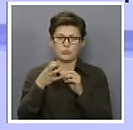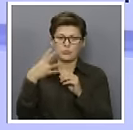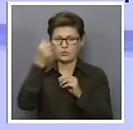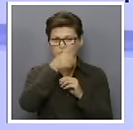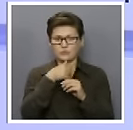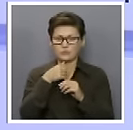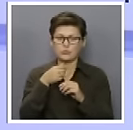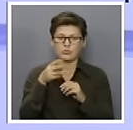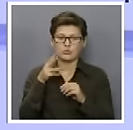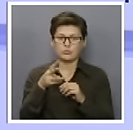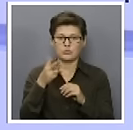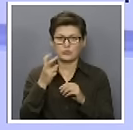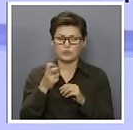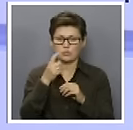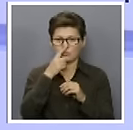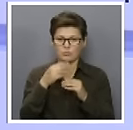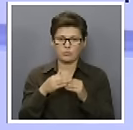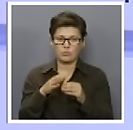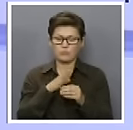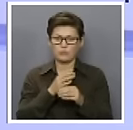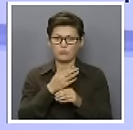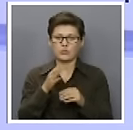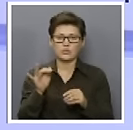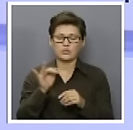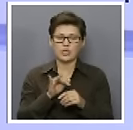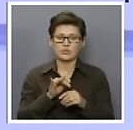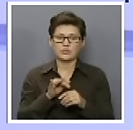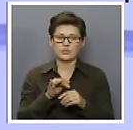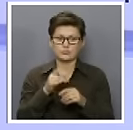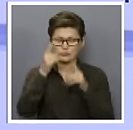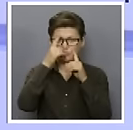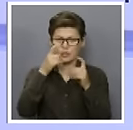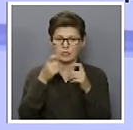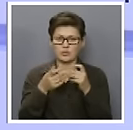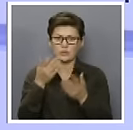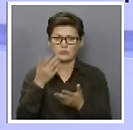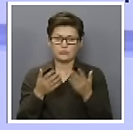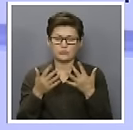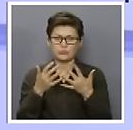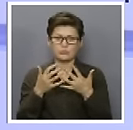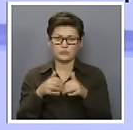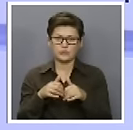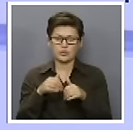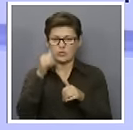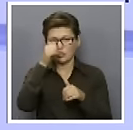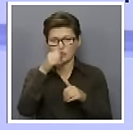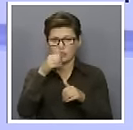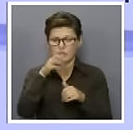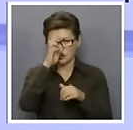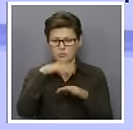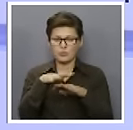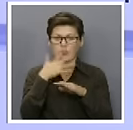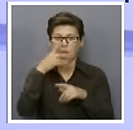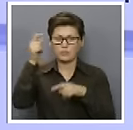жылы 3200-дің маңайында болатын. Бұл яғни мәліметтерге сүйене отырып, бұл жыл сайын елімізде шетелден